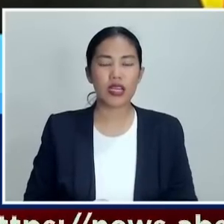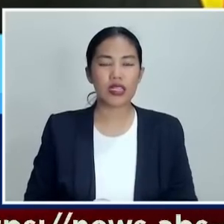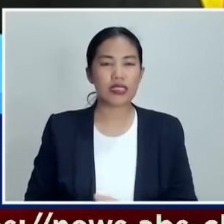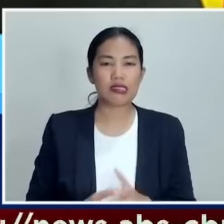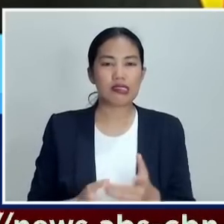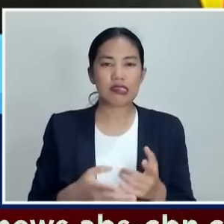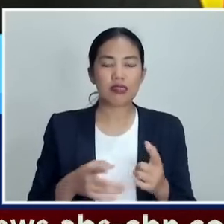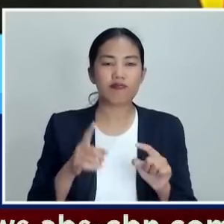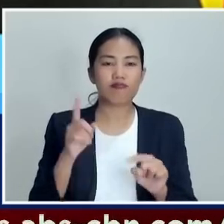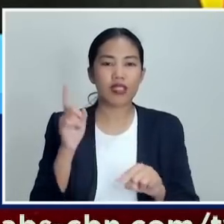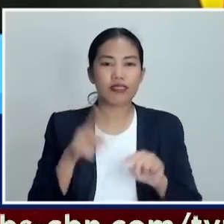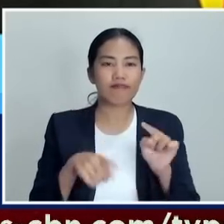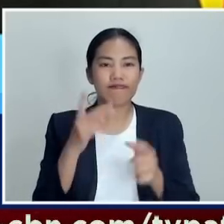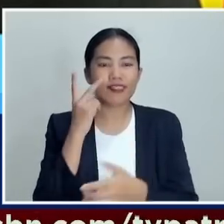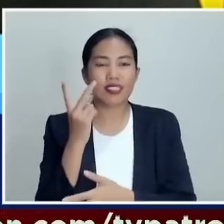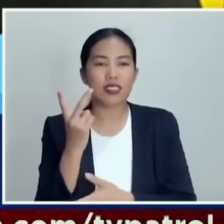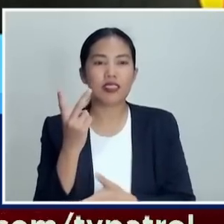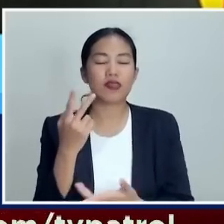itong cropping na ito,